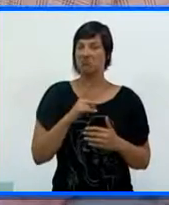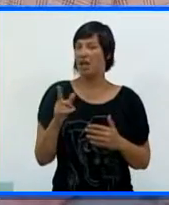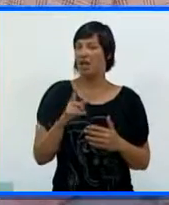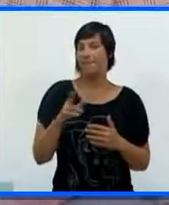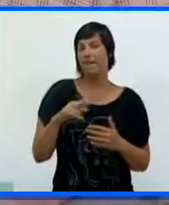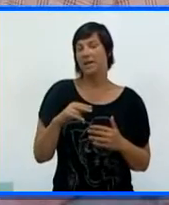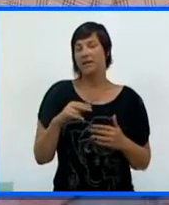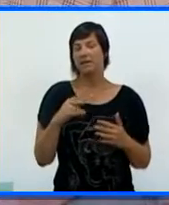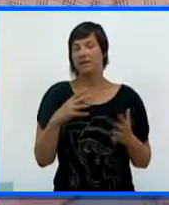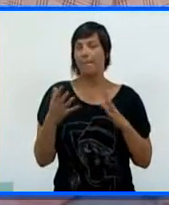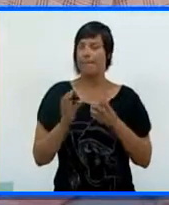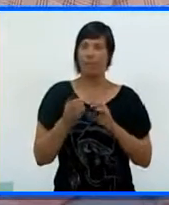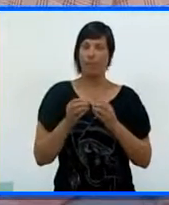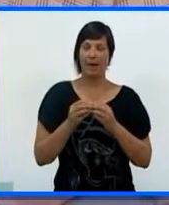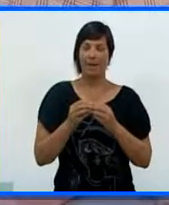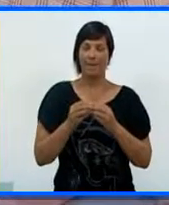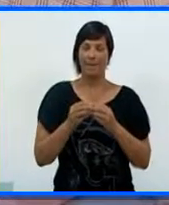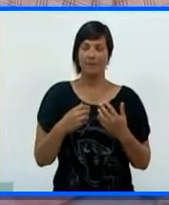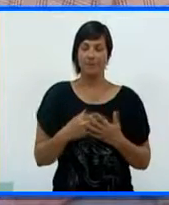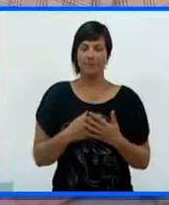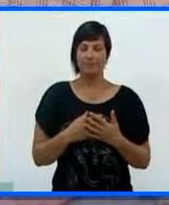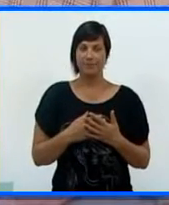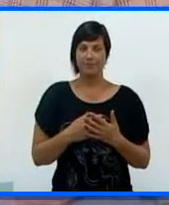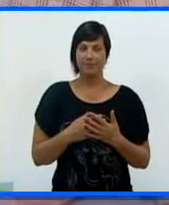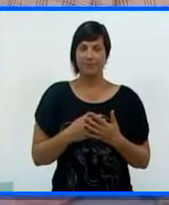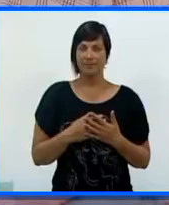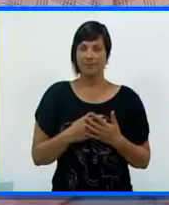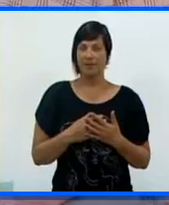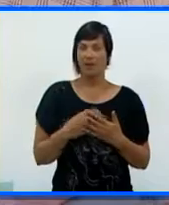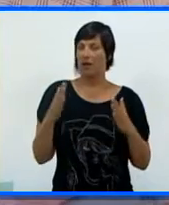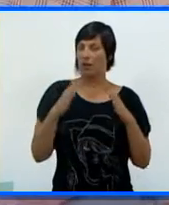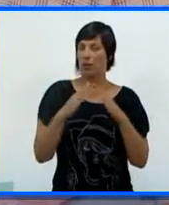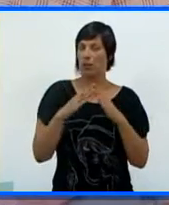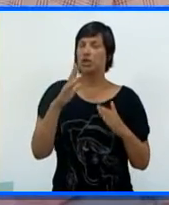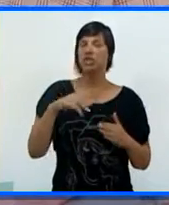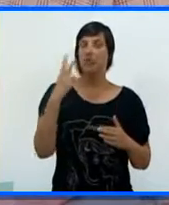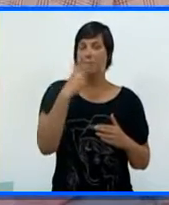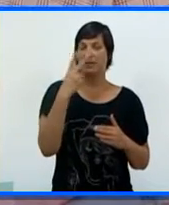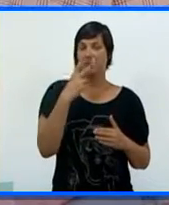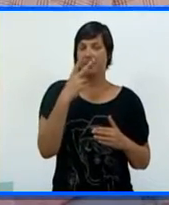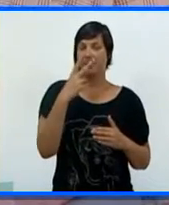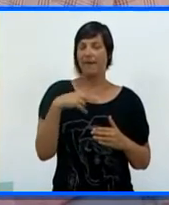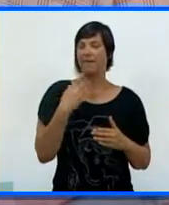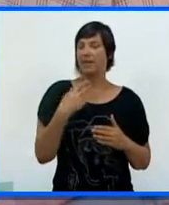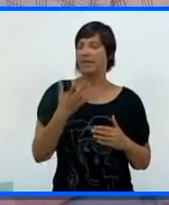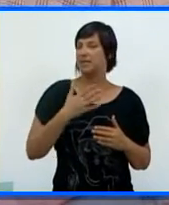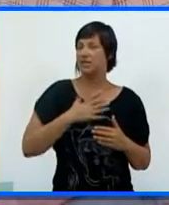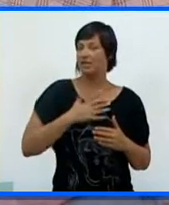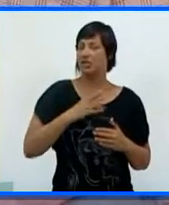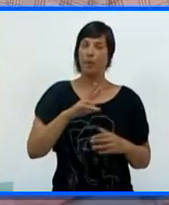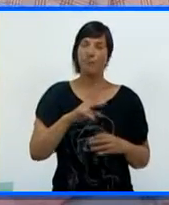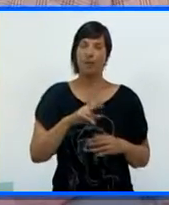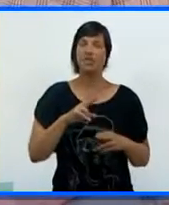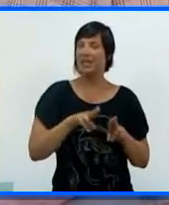vi nemate nikakvih posebnih problema, niste invalidi? Ne, nema. Ko kuća ima razumijevanja, shvaćaju, recimo